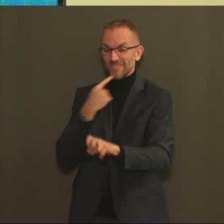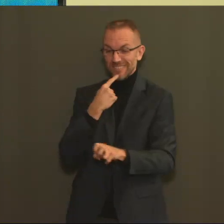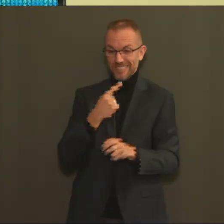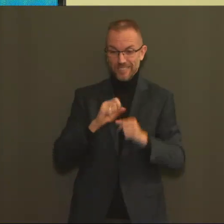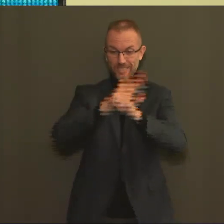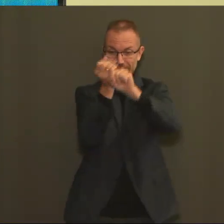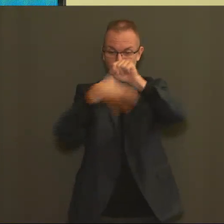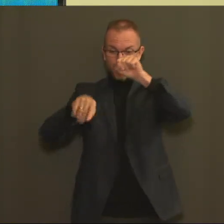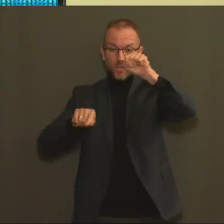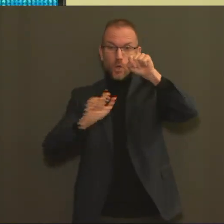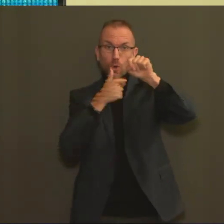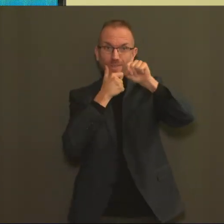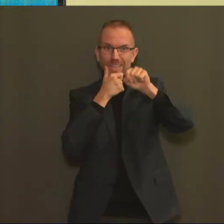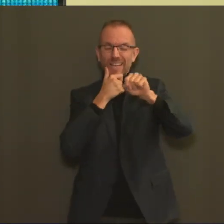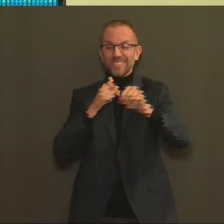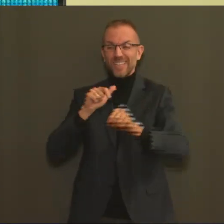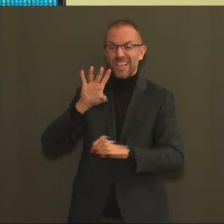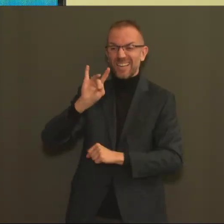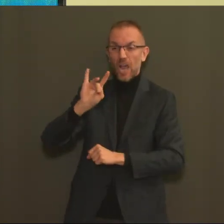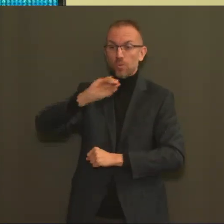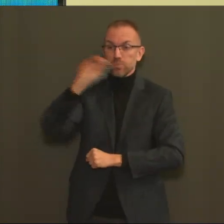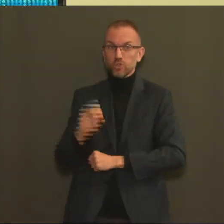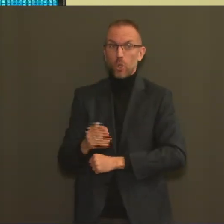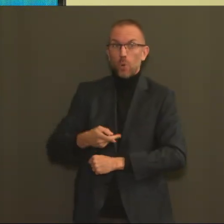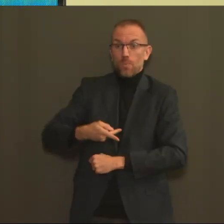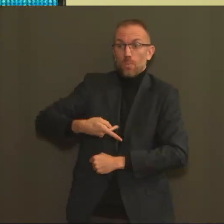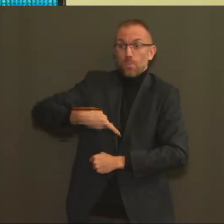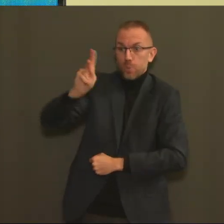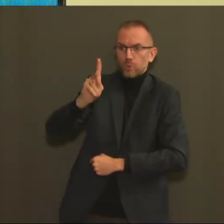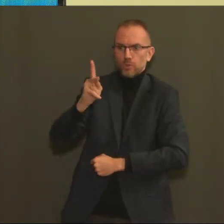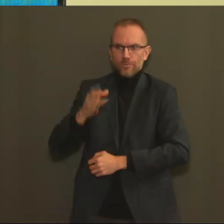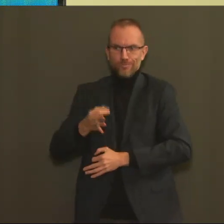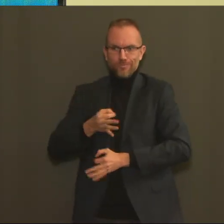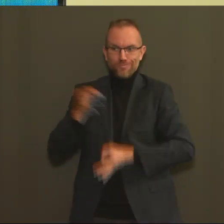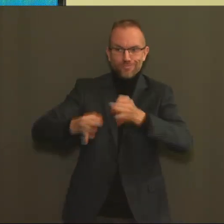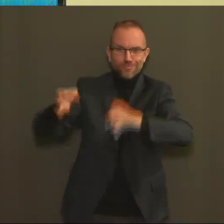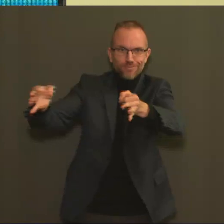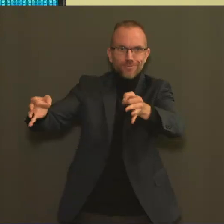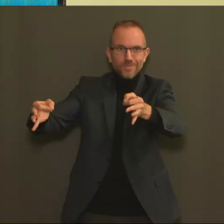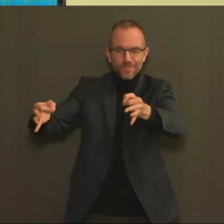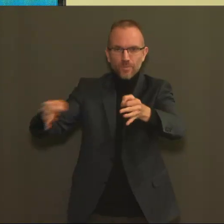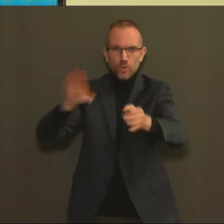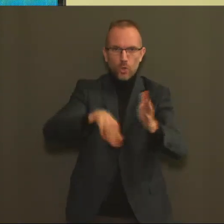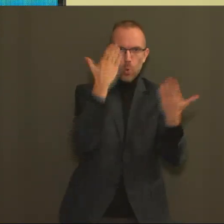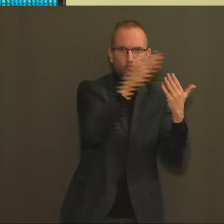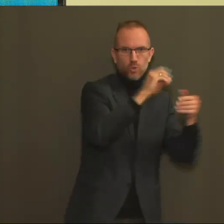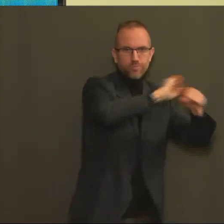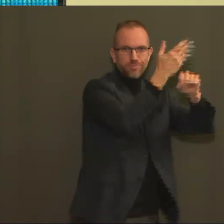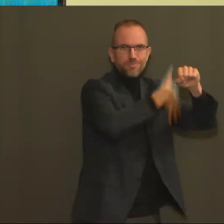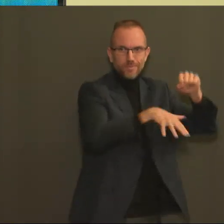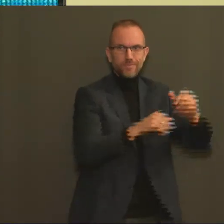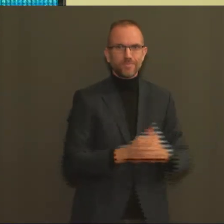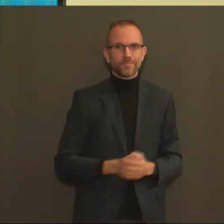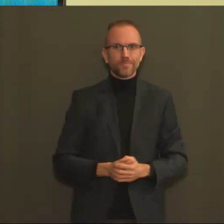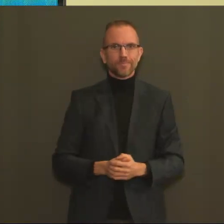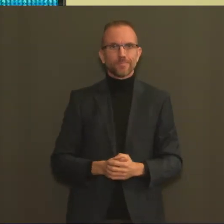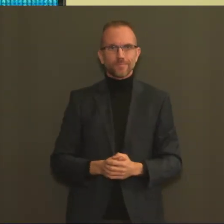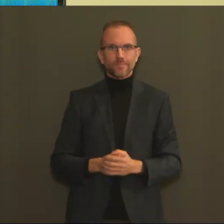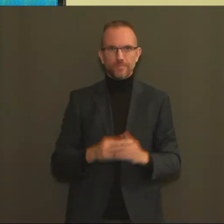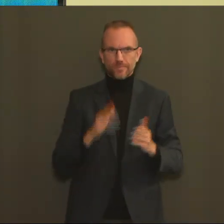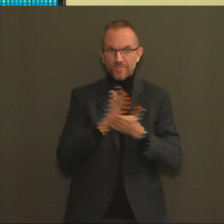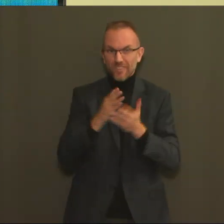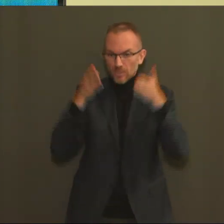arjan kok is toe met hem brak compact holetherm als leraar jou kiest je al je die van jou kiné sappen